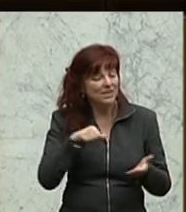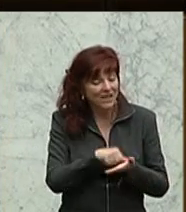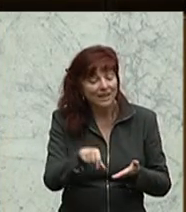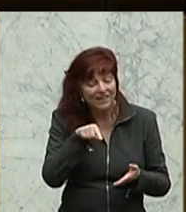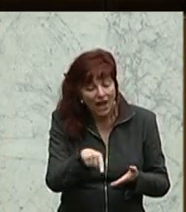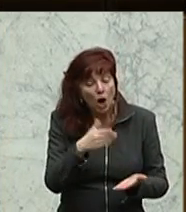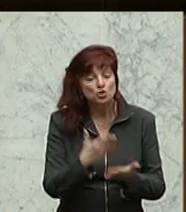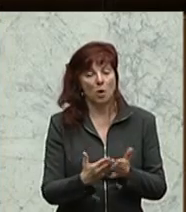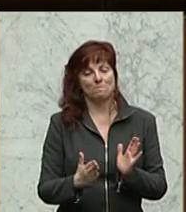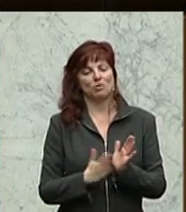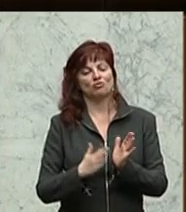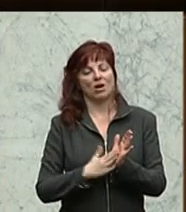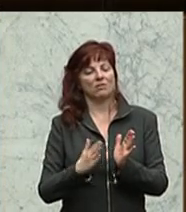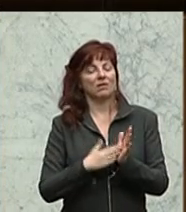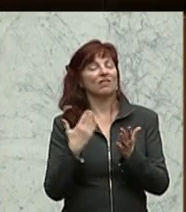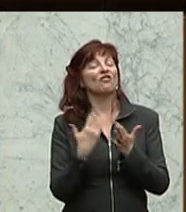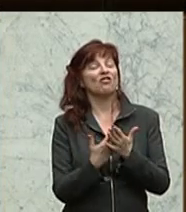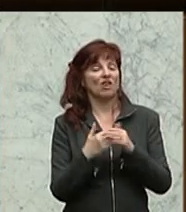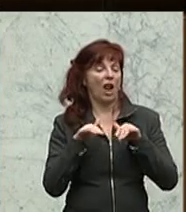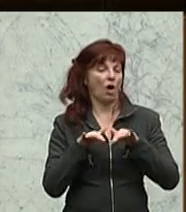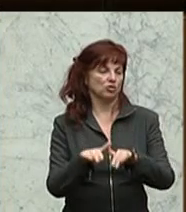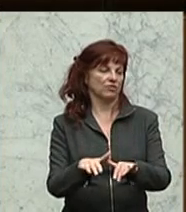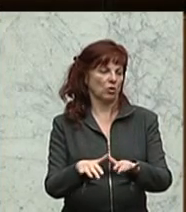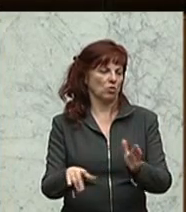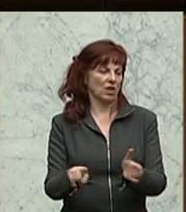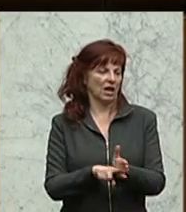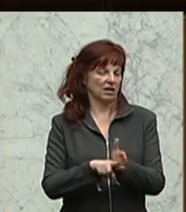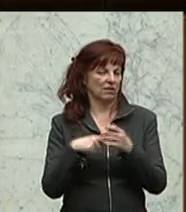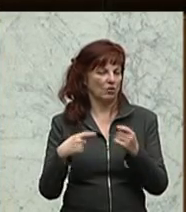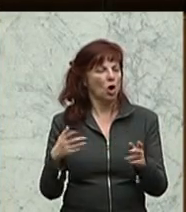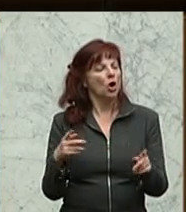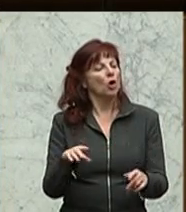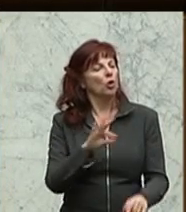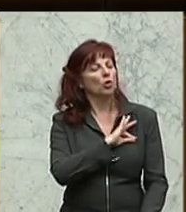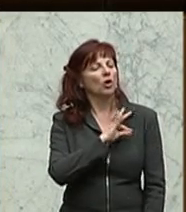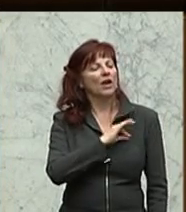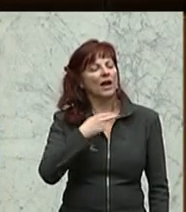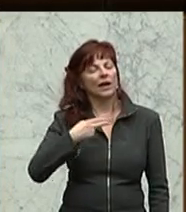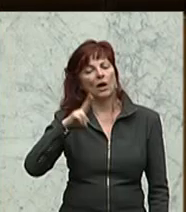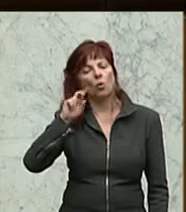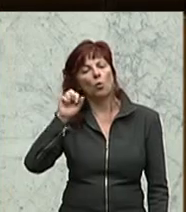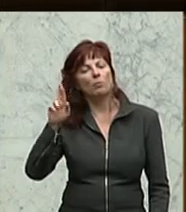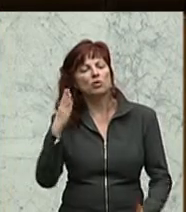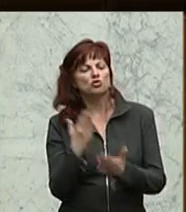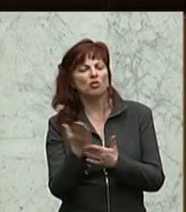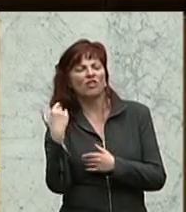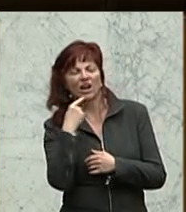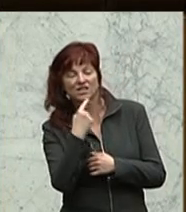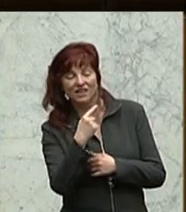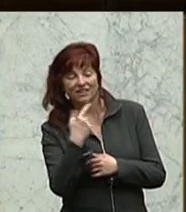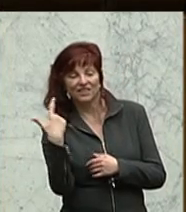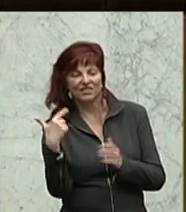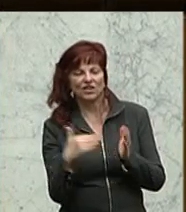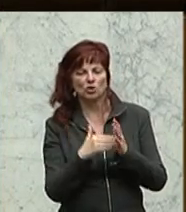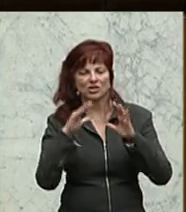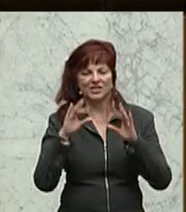entsprechend negativ auf den Menschen auswirken. Und Kollege Huber hat es bereits ausgeführt. Er war damals 2010 der Erste hier im Parlament, der ein